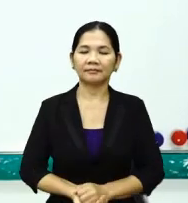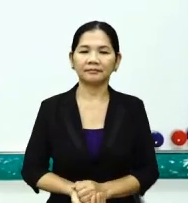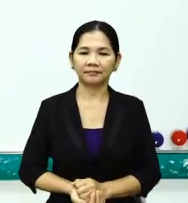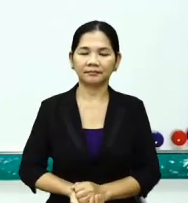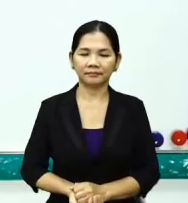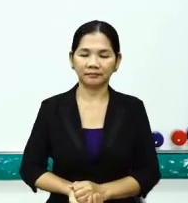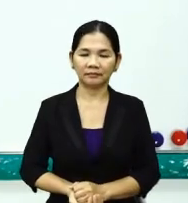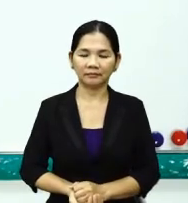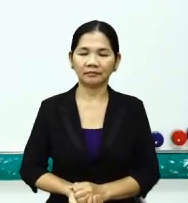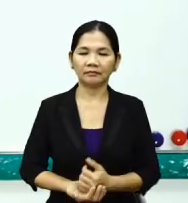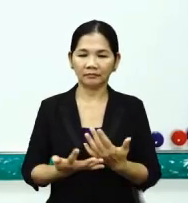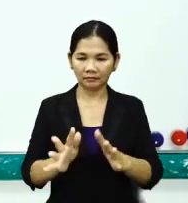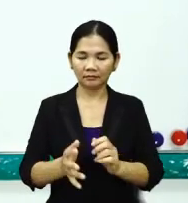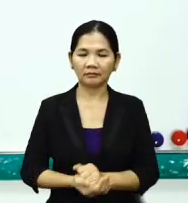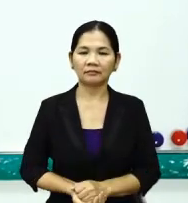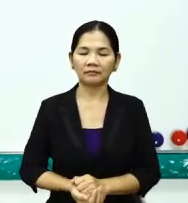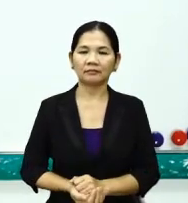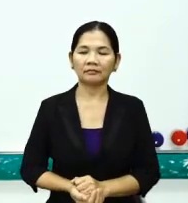cài bì kà phóng ta